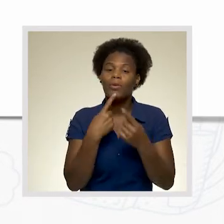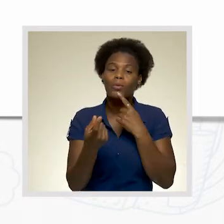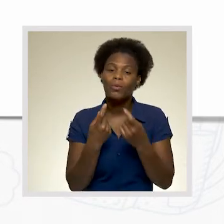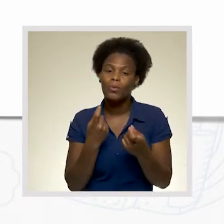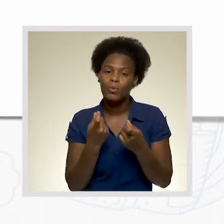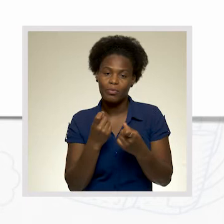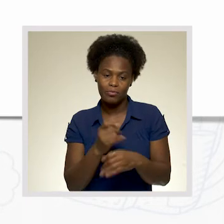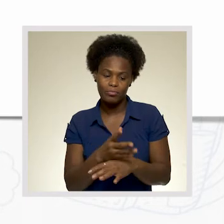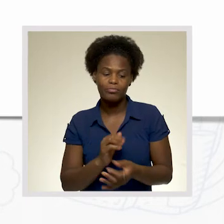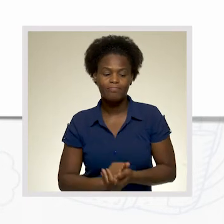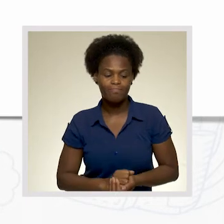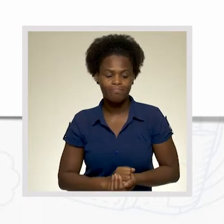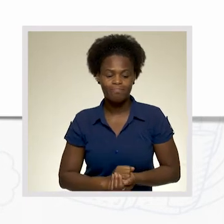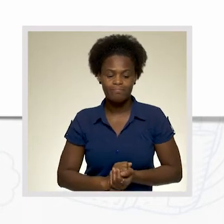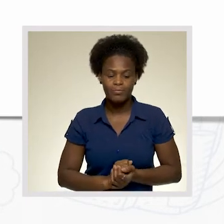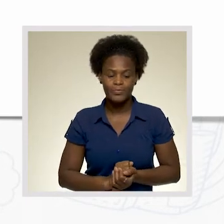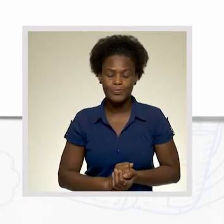aux questions suivantes.